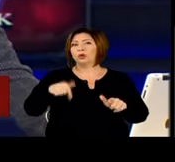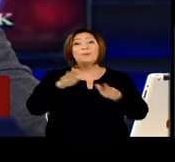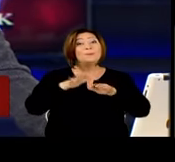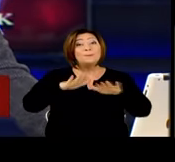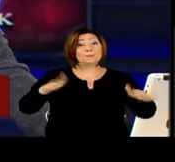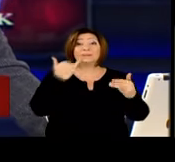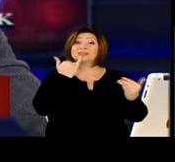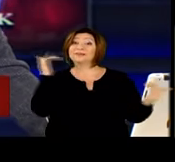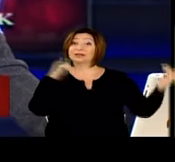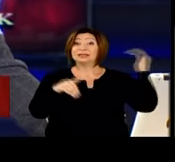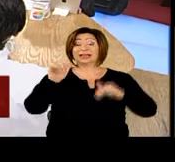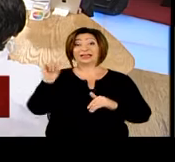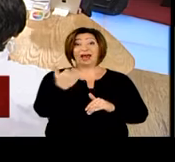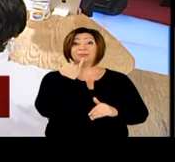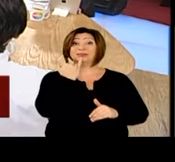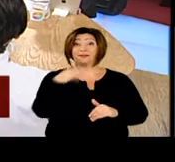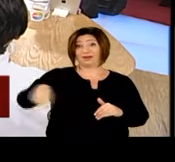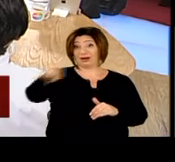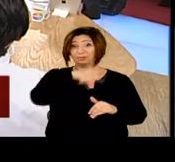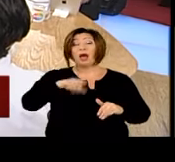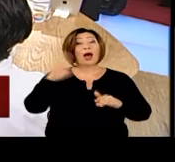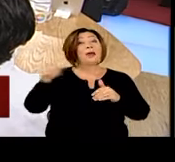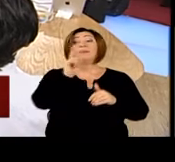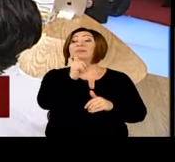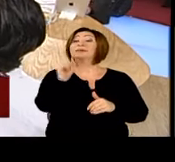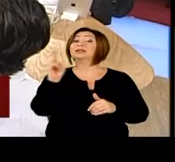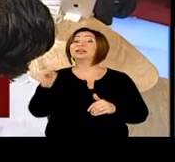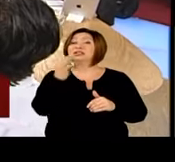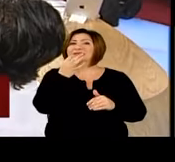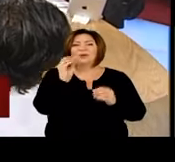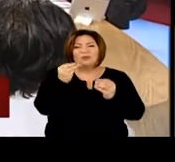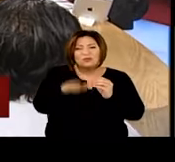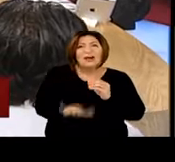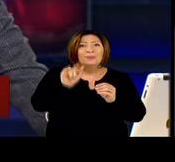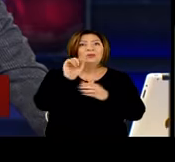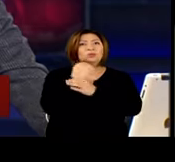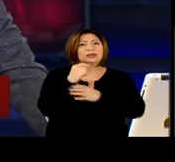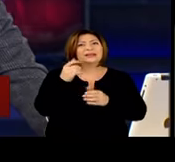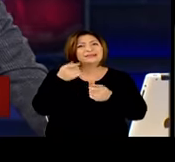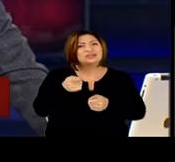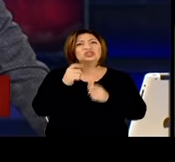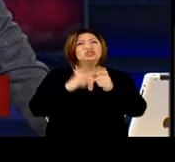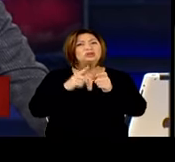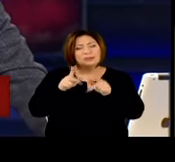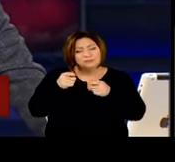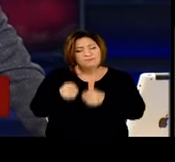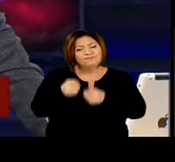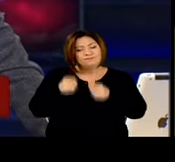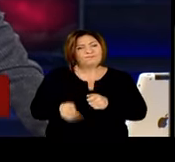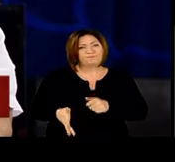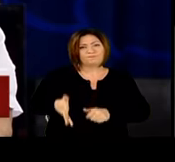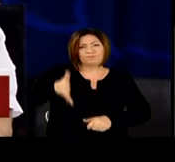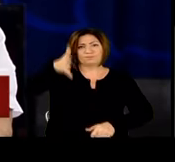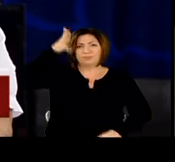masamızda oturan değerli misafirlerimiz, her biri çekirdekten yetişme, bu işi gayet iyi bilen,